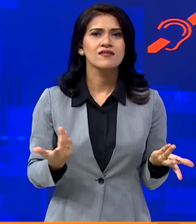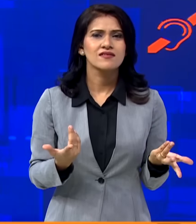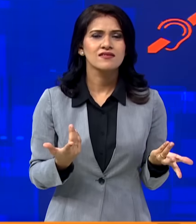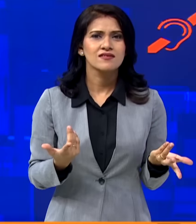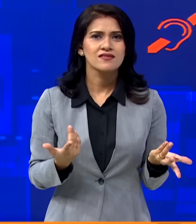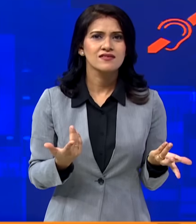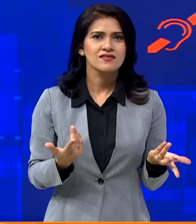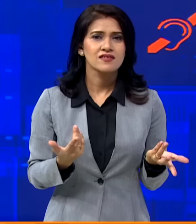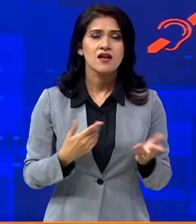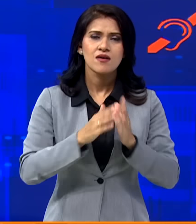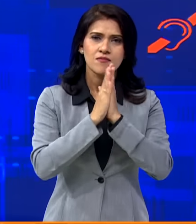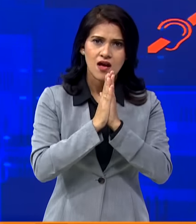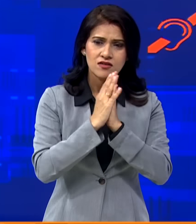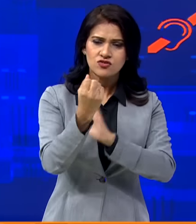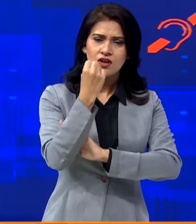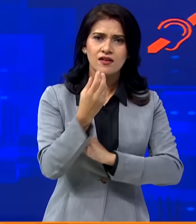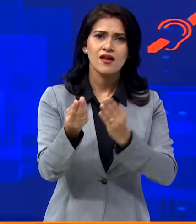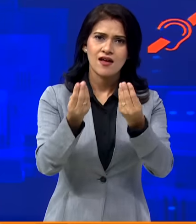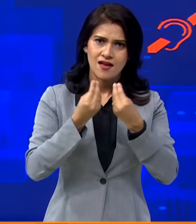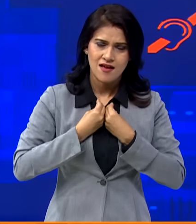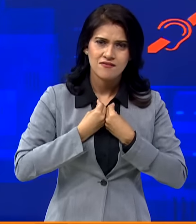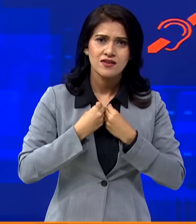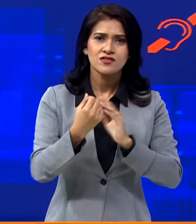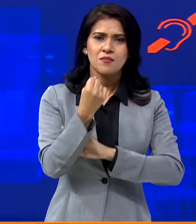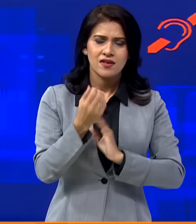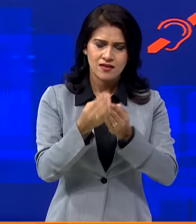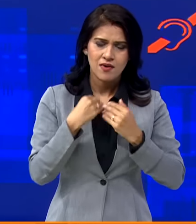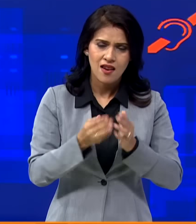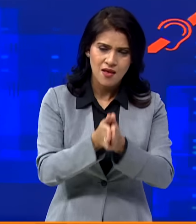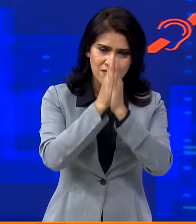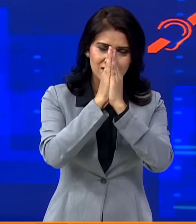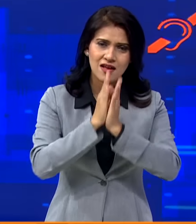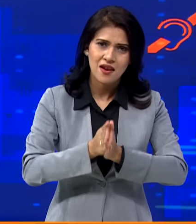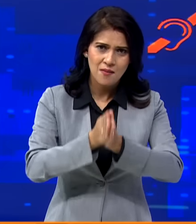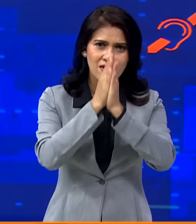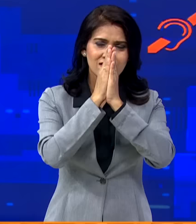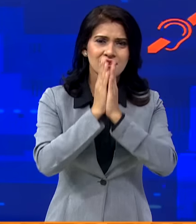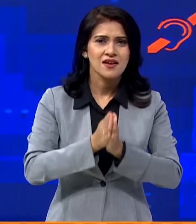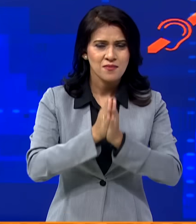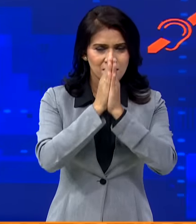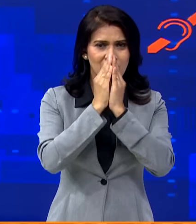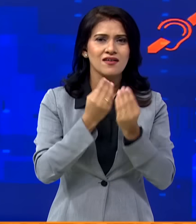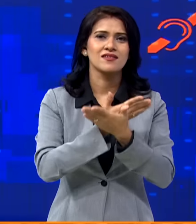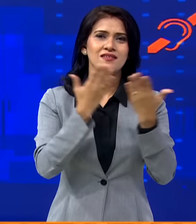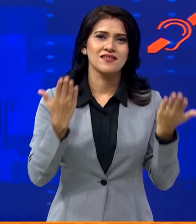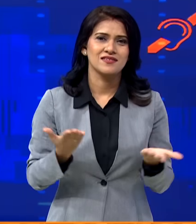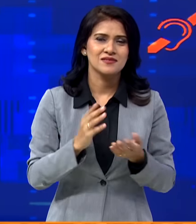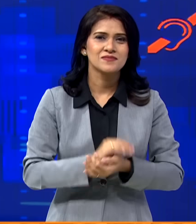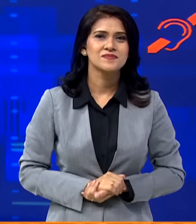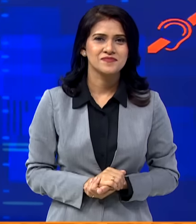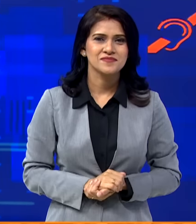देवी सर्वभूतेषु शक्ति रूपेण सा था नमस्तय नमस्तय नमस तस नमो